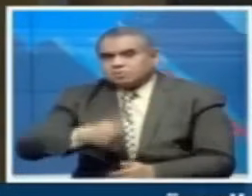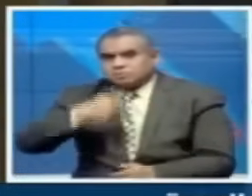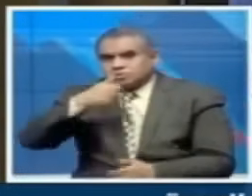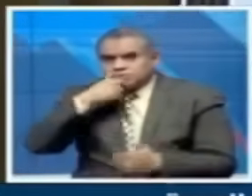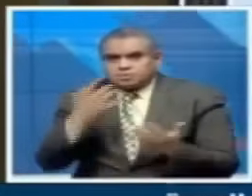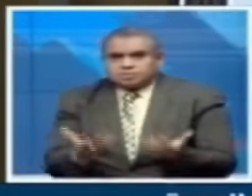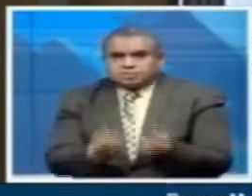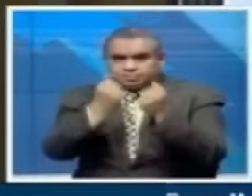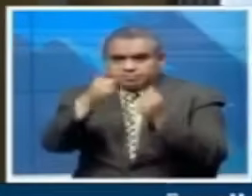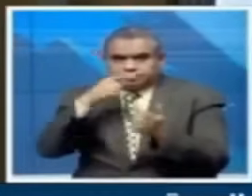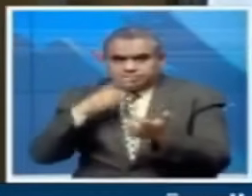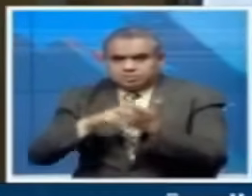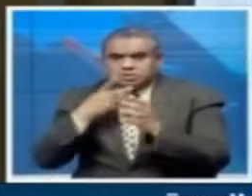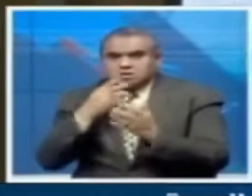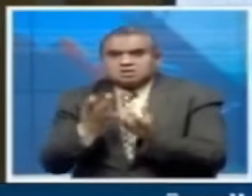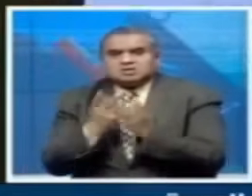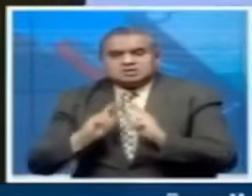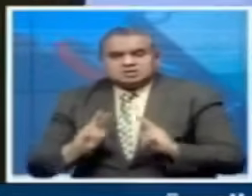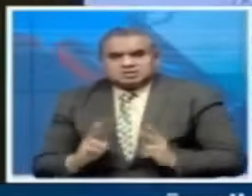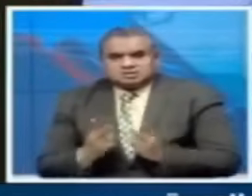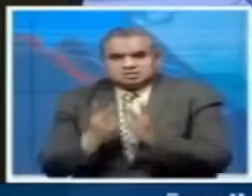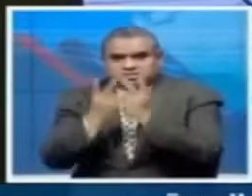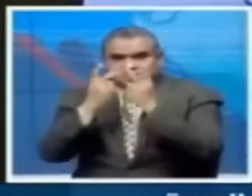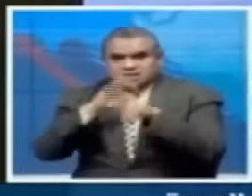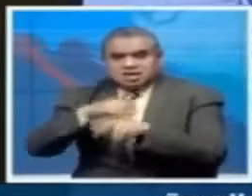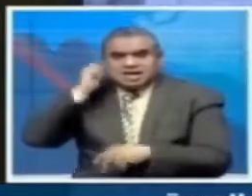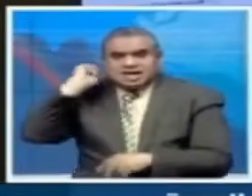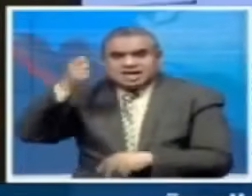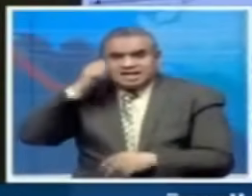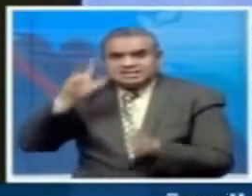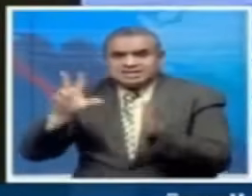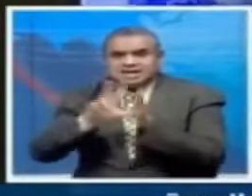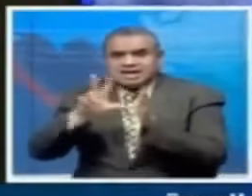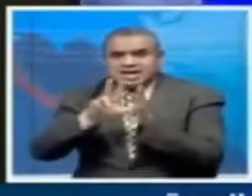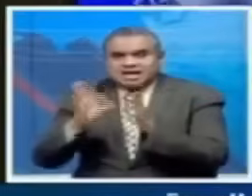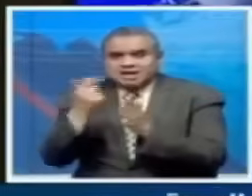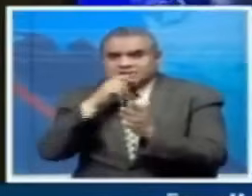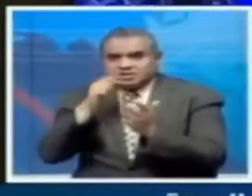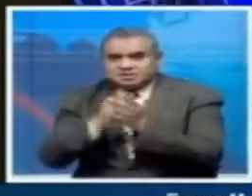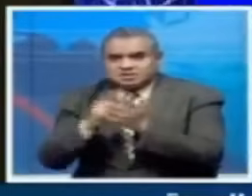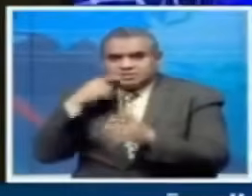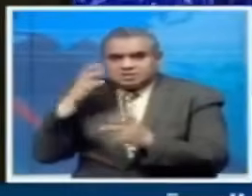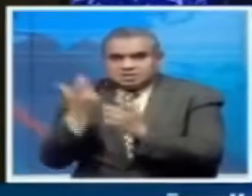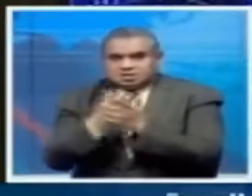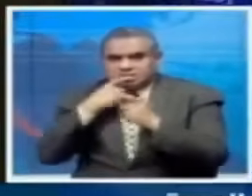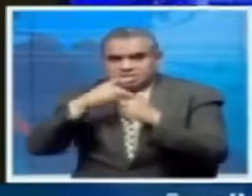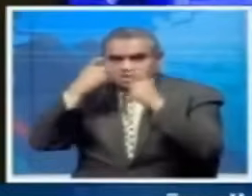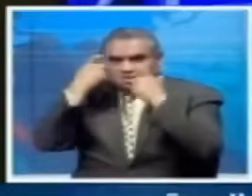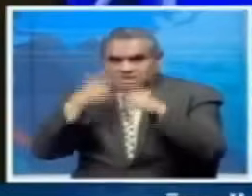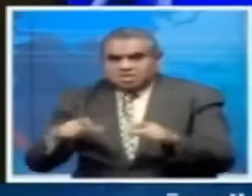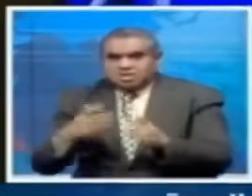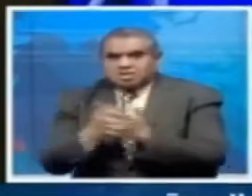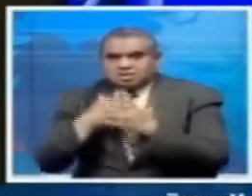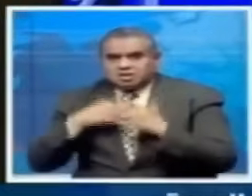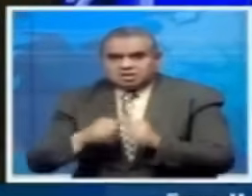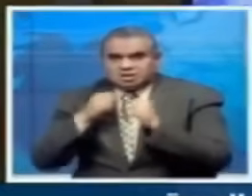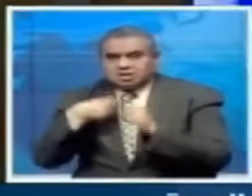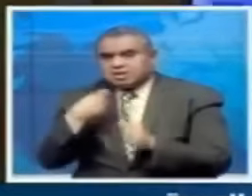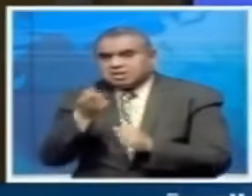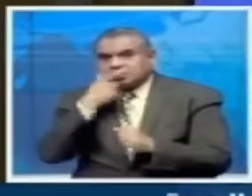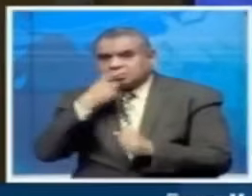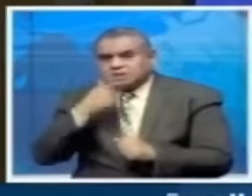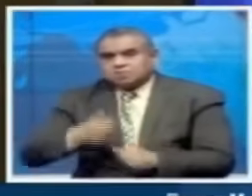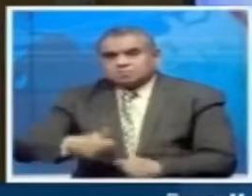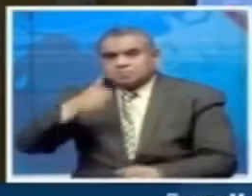لذا تم التطوير الشامل لصيدليات الإسعاف تماشيا مع رؤية الدولة ودعما للقطاع الصحي ولتعزيز